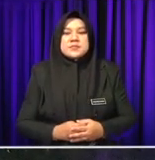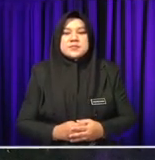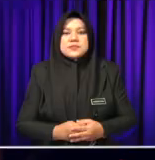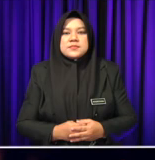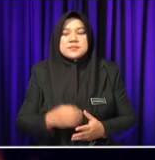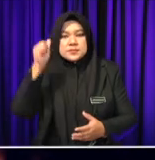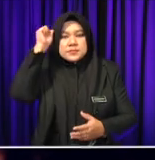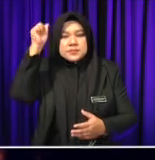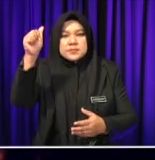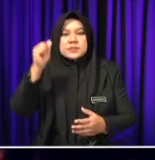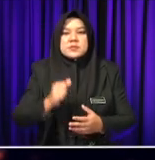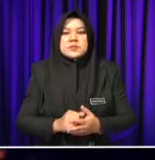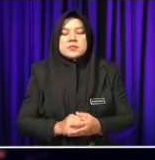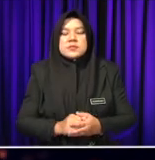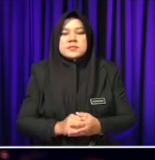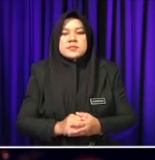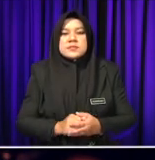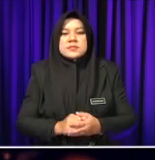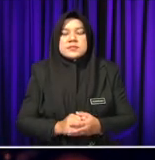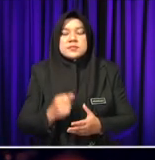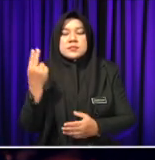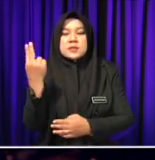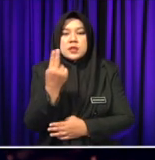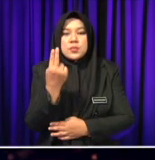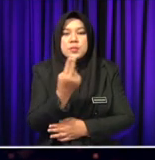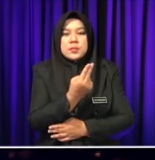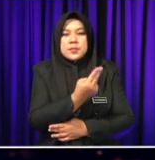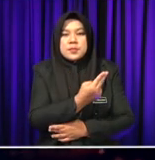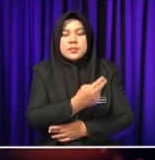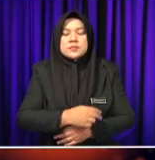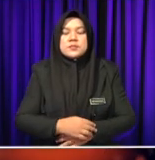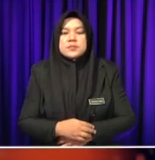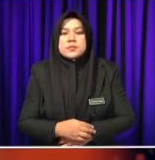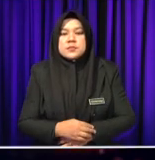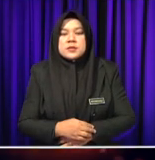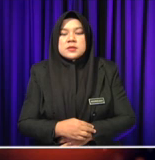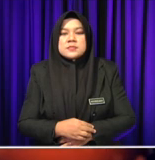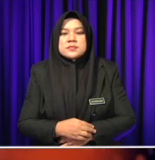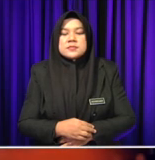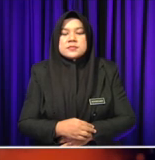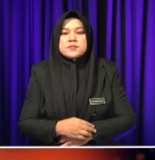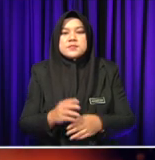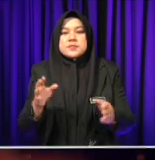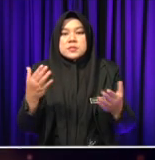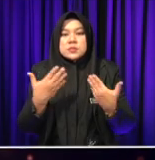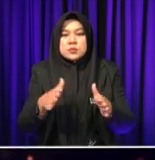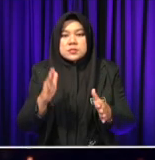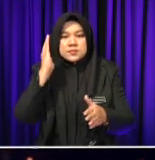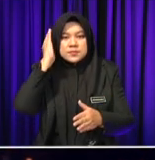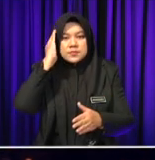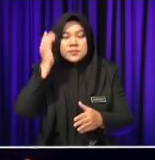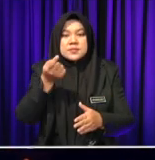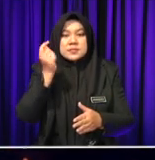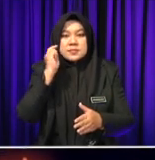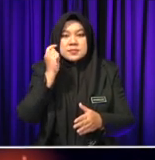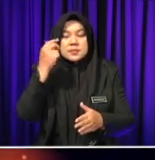Assalamualaikum warahmatullahi wabarakatuh Allahumma salli ala sayidina Muhammad waa Ali Muhammad sebagaimana yang telah diterangkan oleh